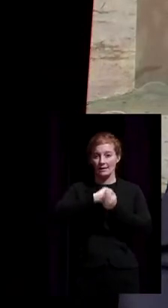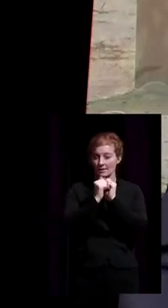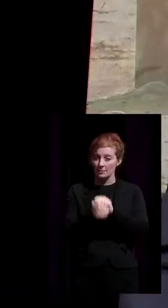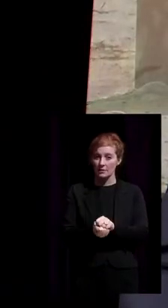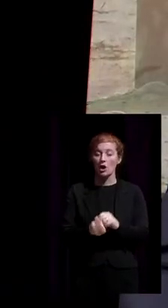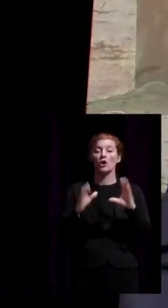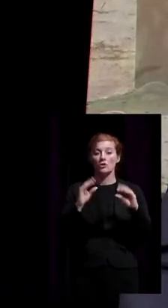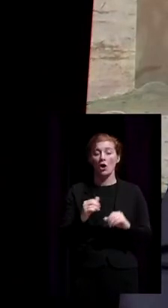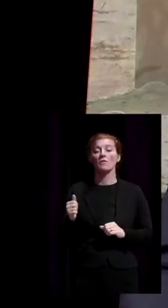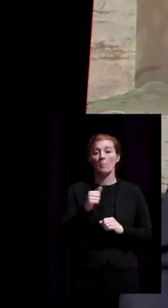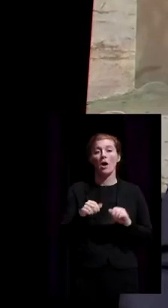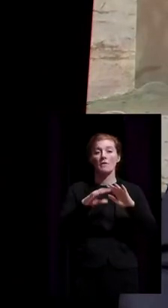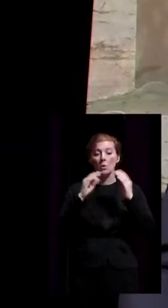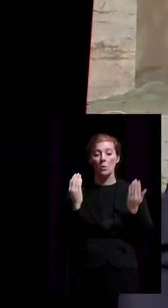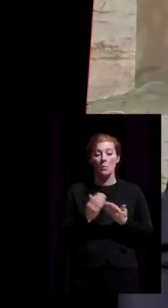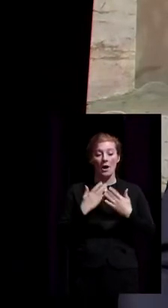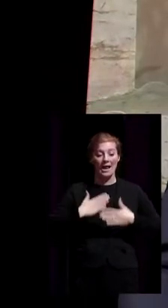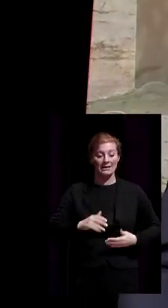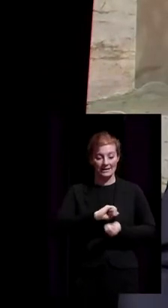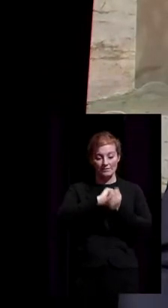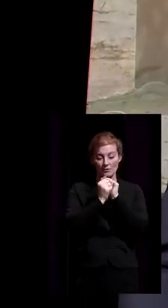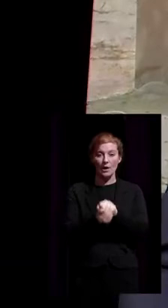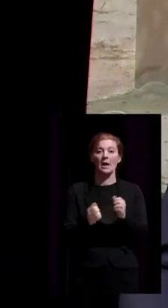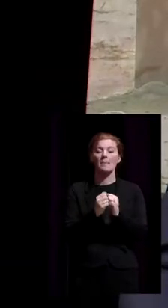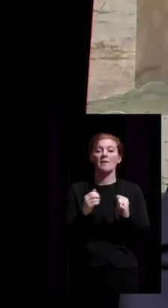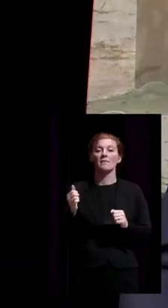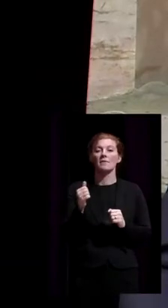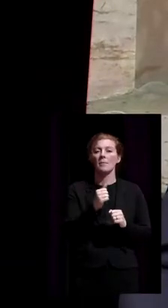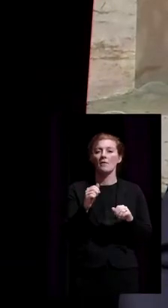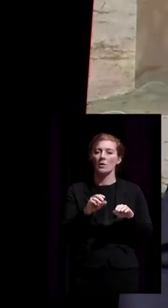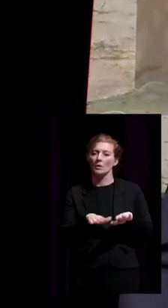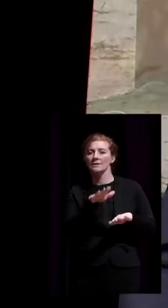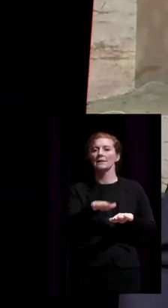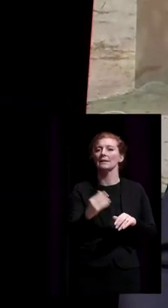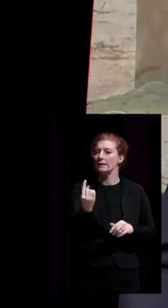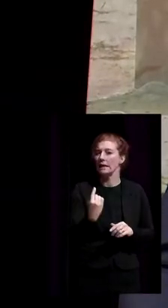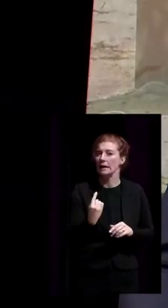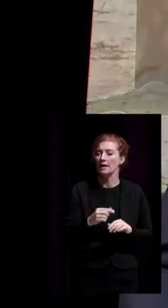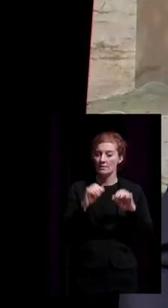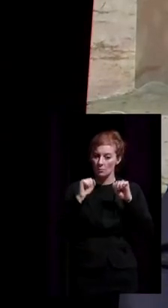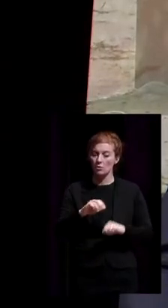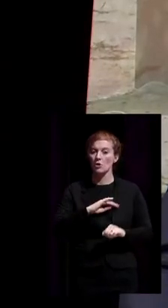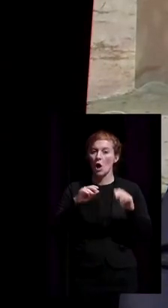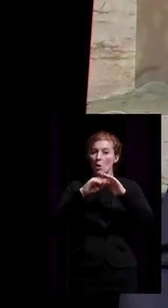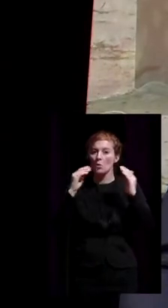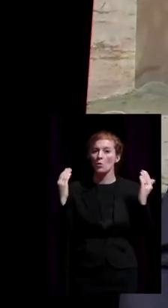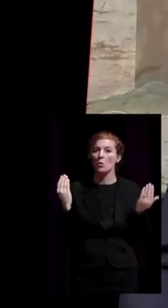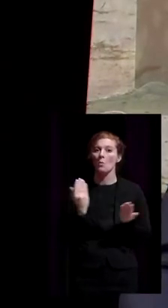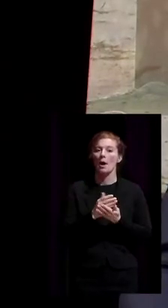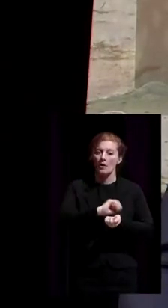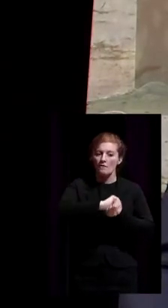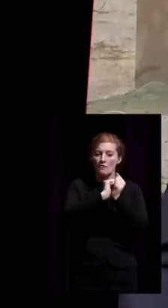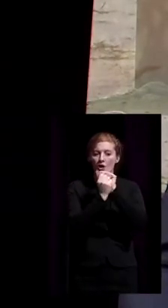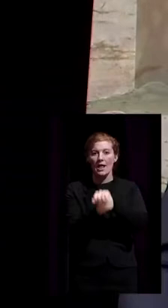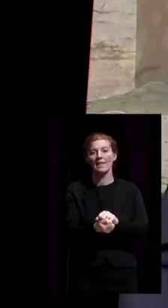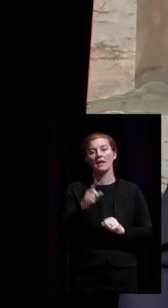behöver Global Health Transformation, men vi måste gå ett steg vidare, ser vi i denna pandemin. Vi måste ha en global transformation